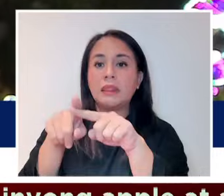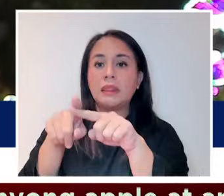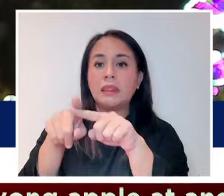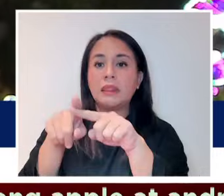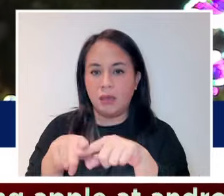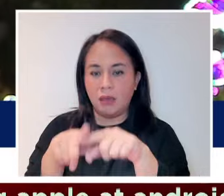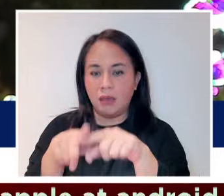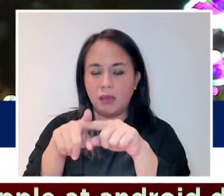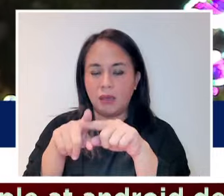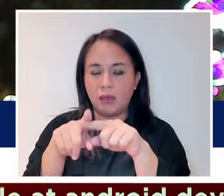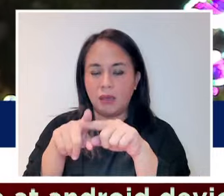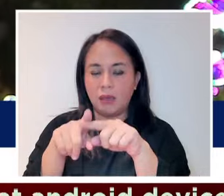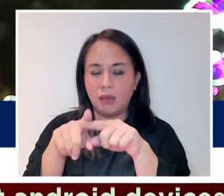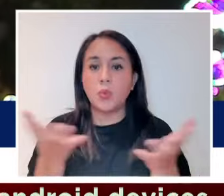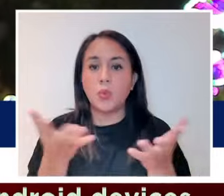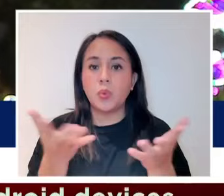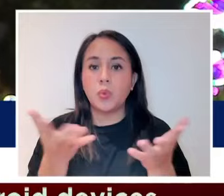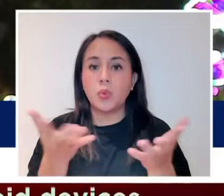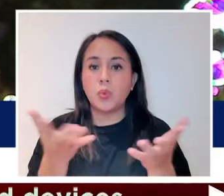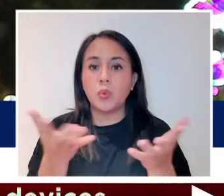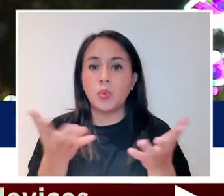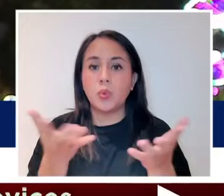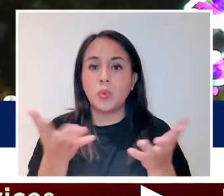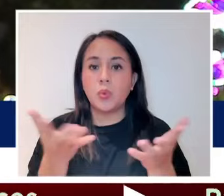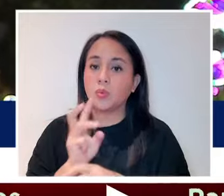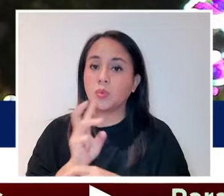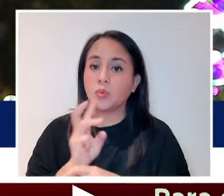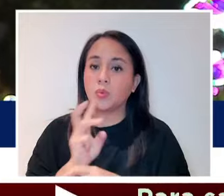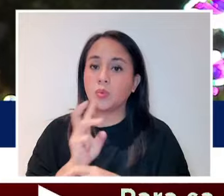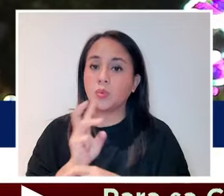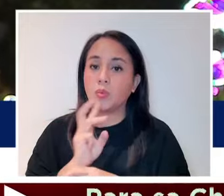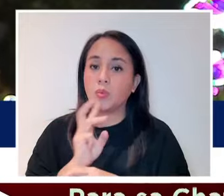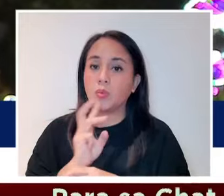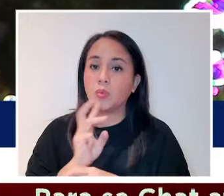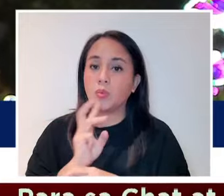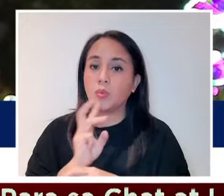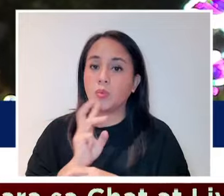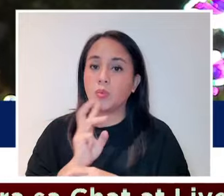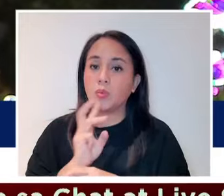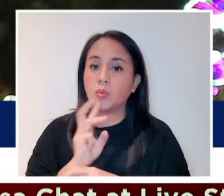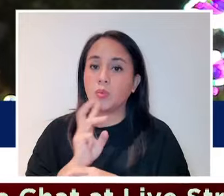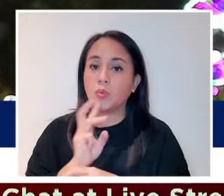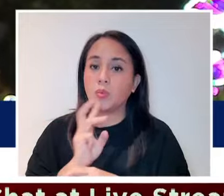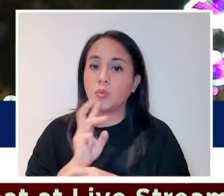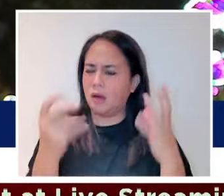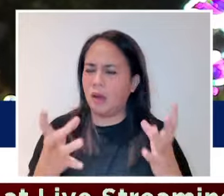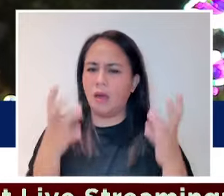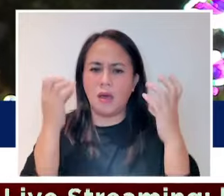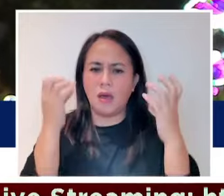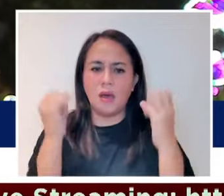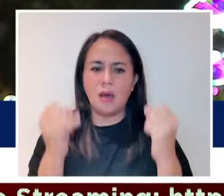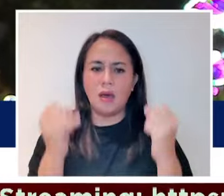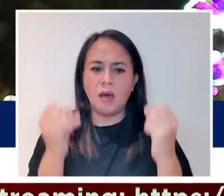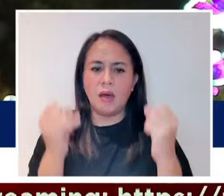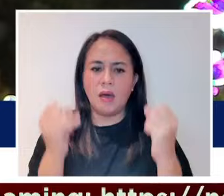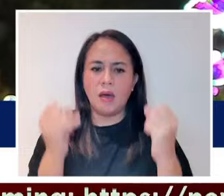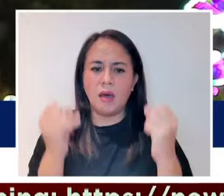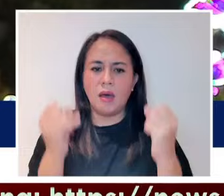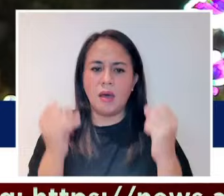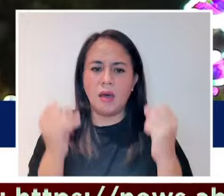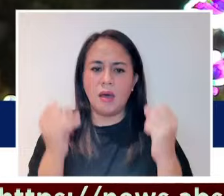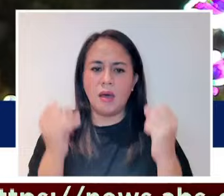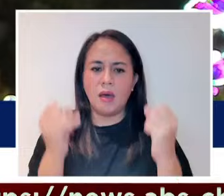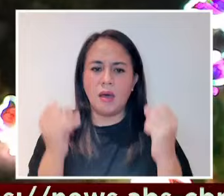kung saan sila kumukuha ng drinking water. Pero di hamak, ngayong outbreak, mas umiinom na sila at gumagamit ng mineral